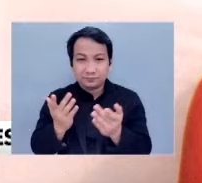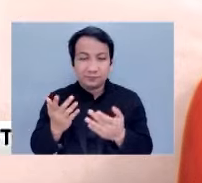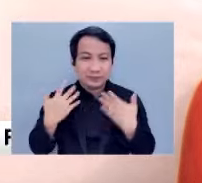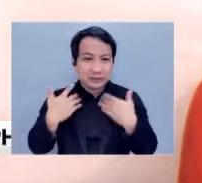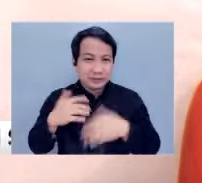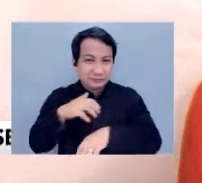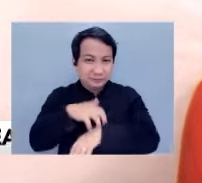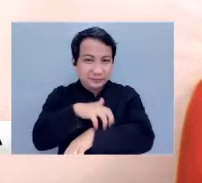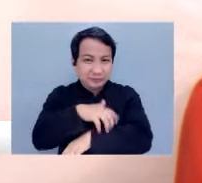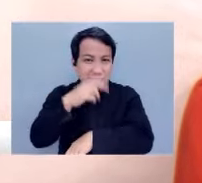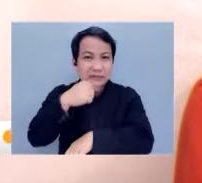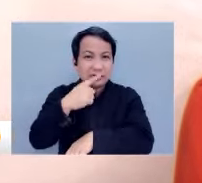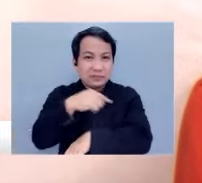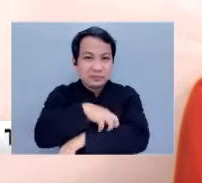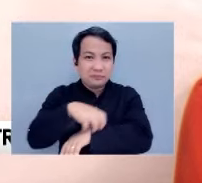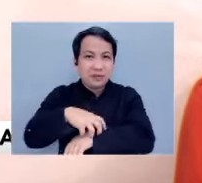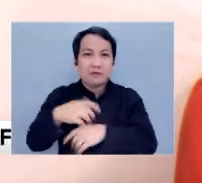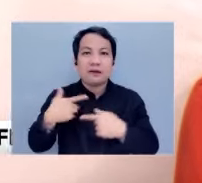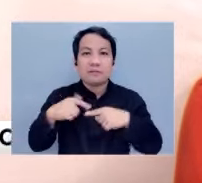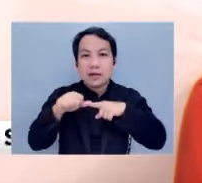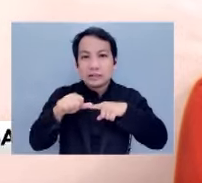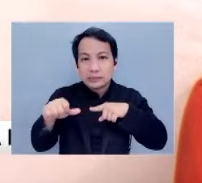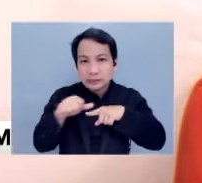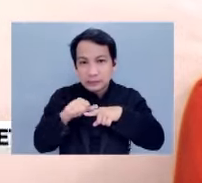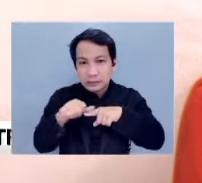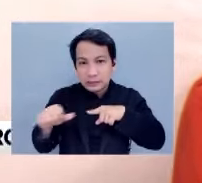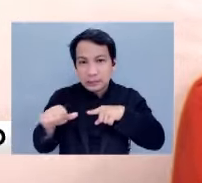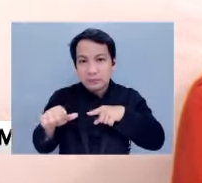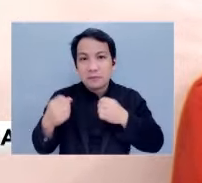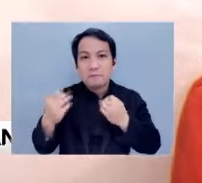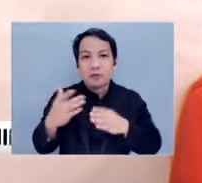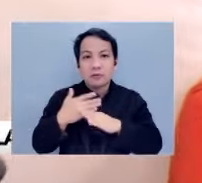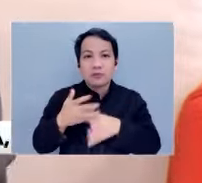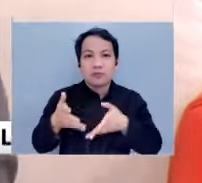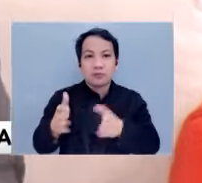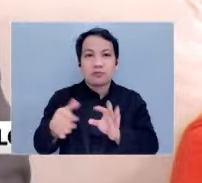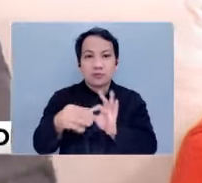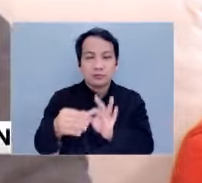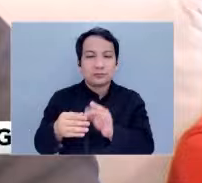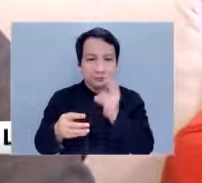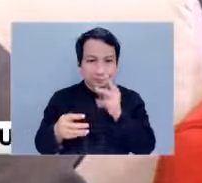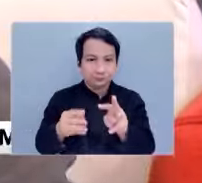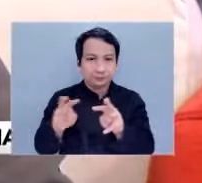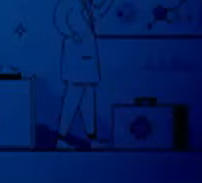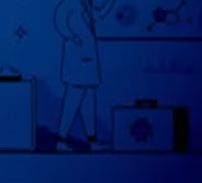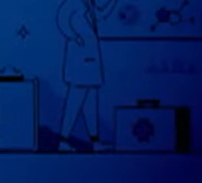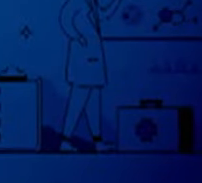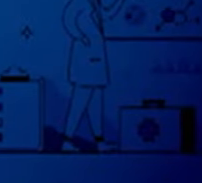baka allergies na yan. Maraming paraan para maiwasan yan. So, panoorin natin to. Ito ang sabi ni Doc.